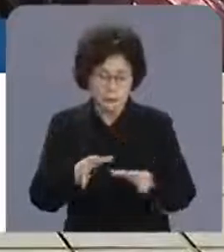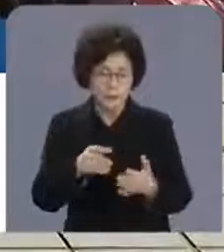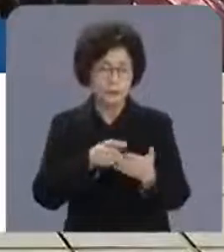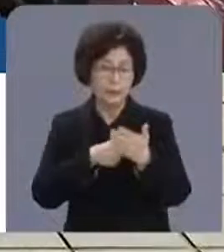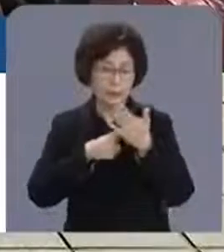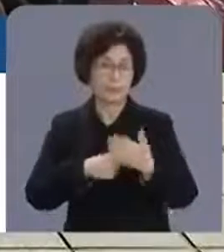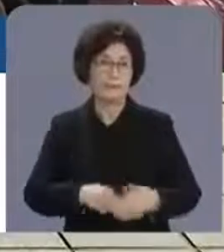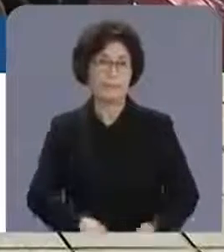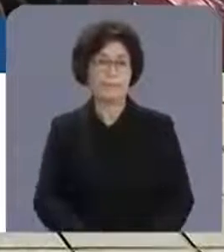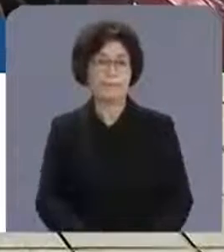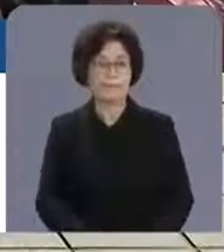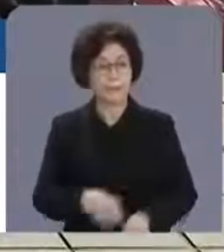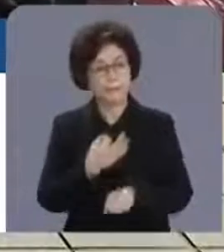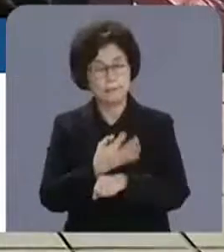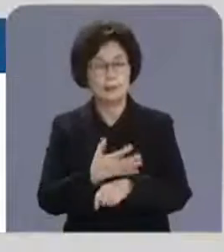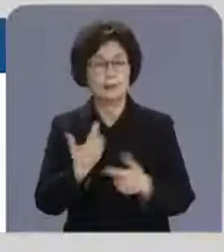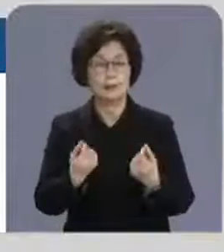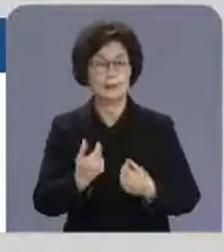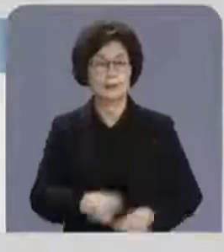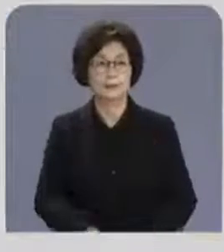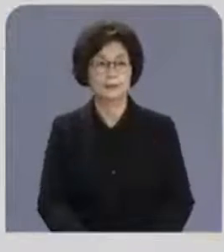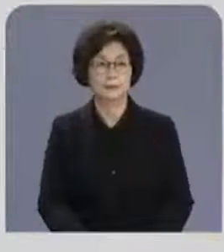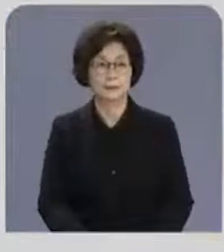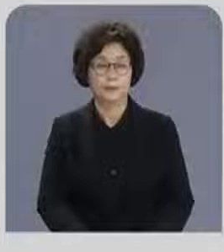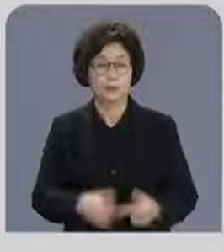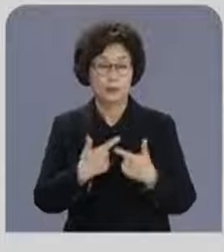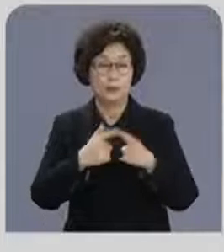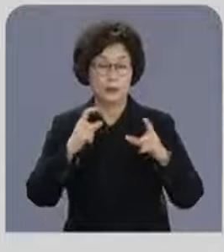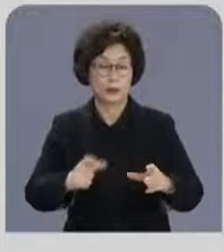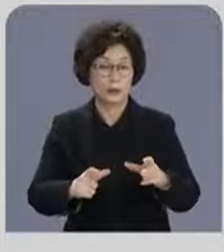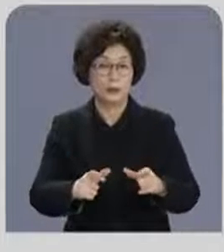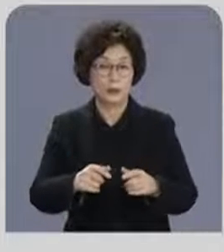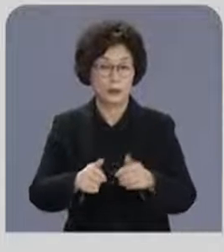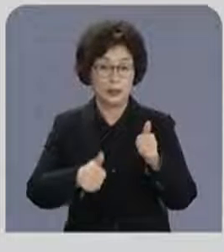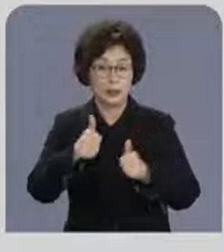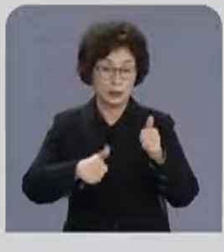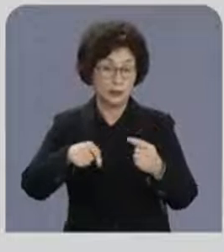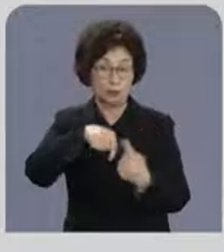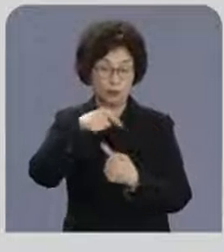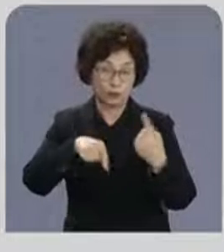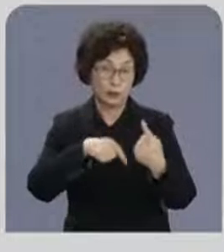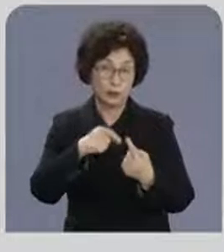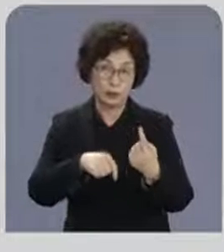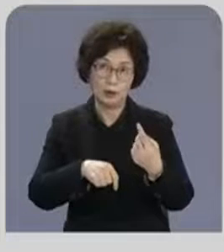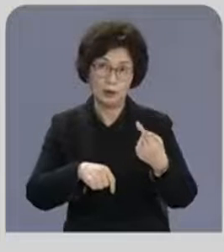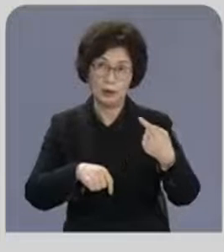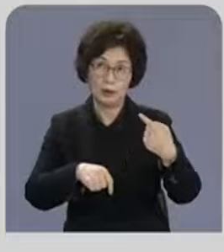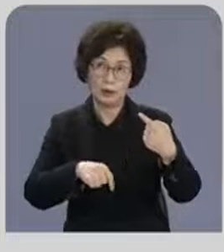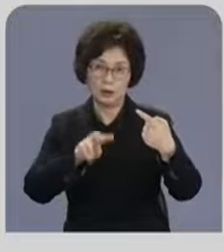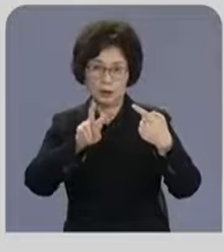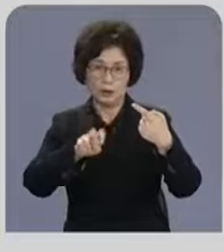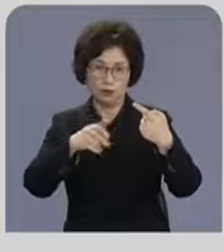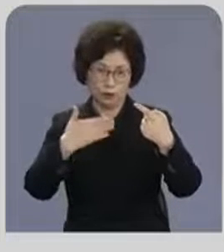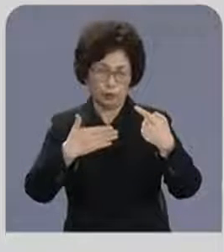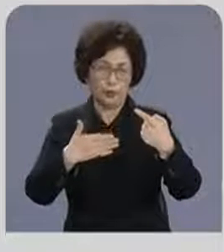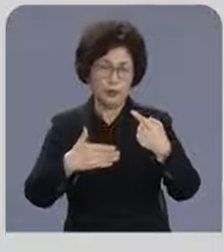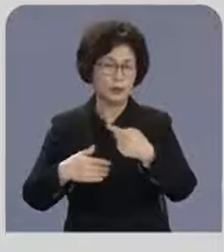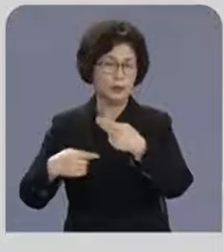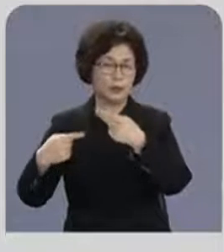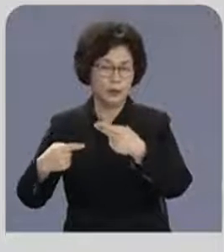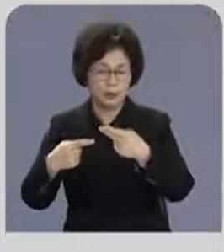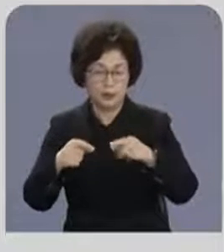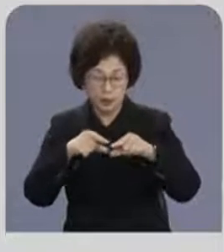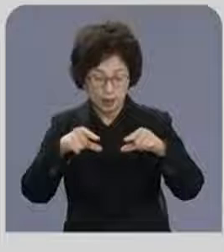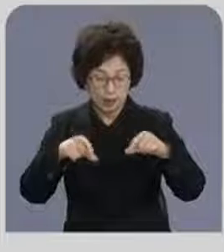나오니까요. 네, 편한 것 같습니다. 부산에서는 시범 운영 기간이던 지난달 29일부터 지난 1일까지 신속